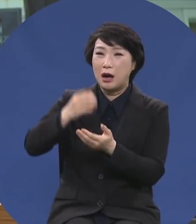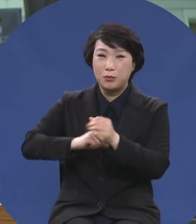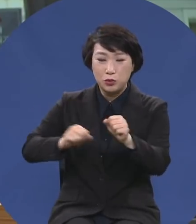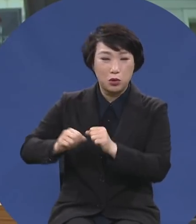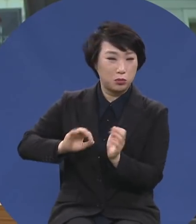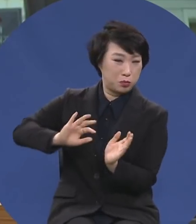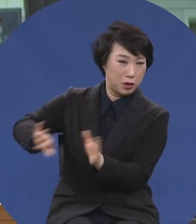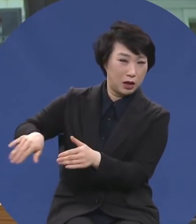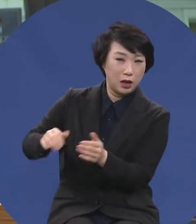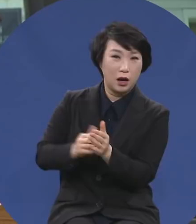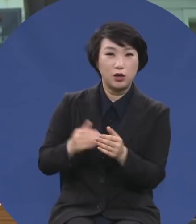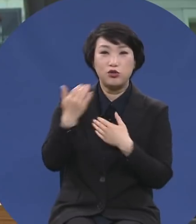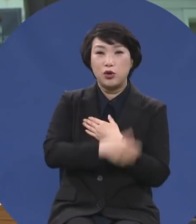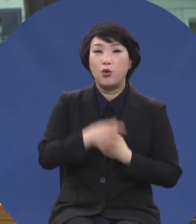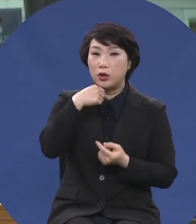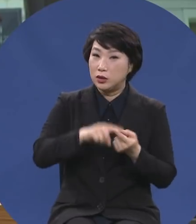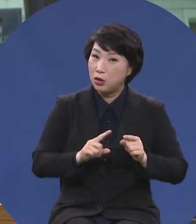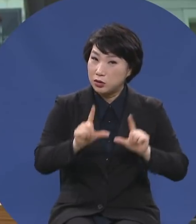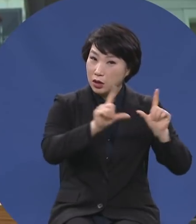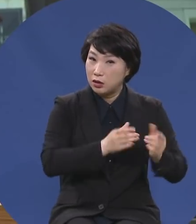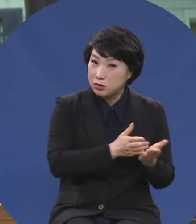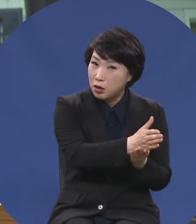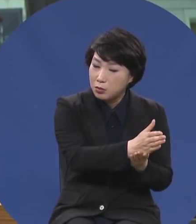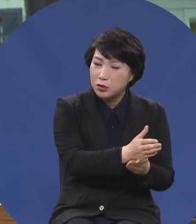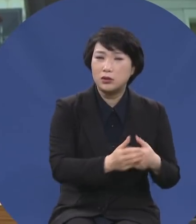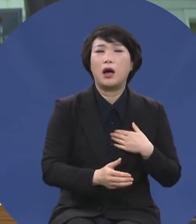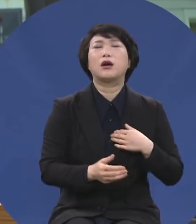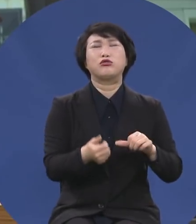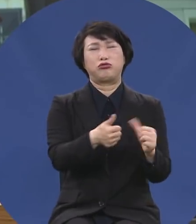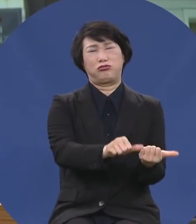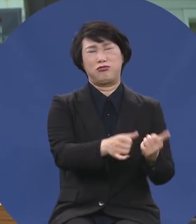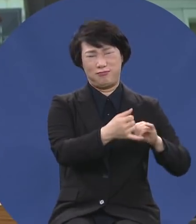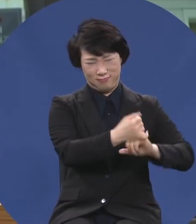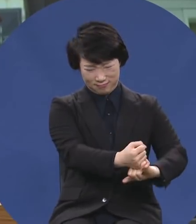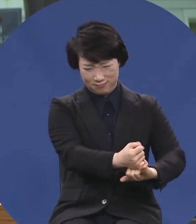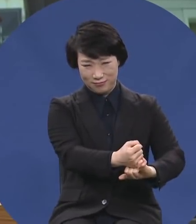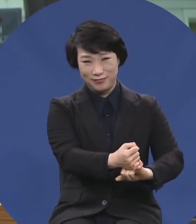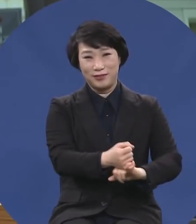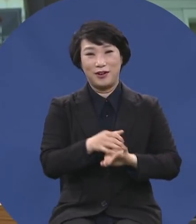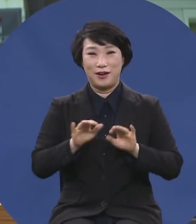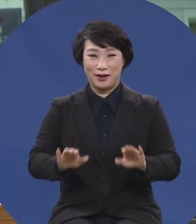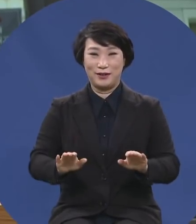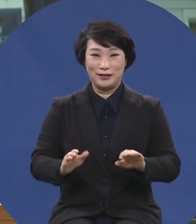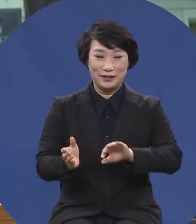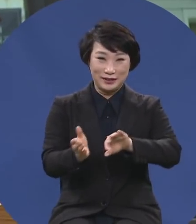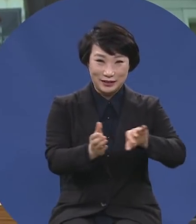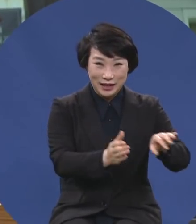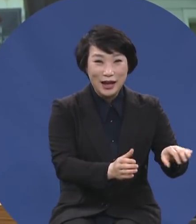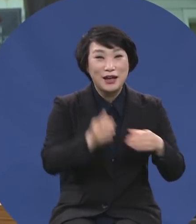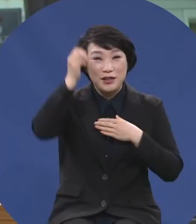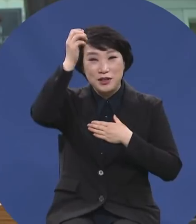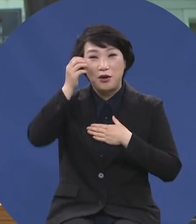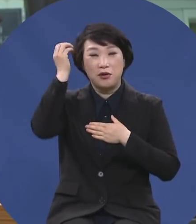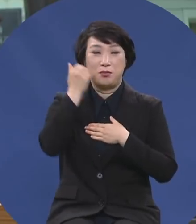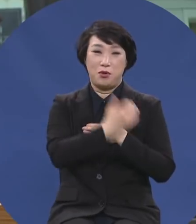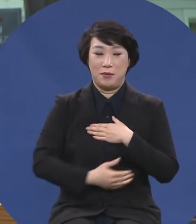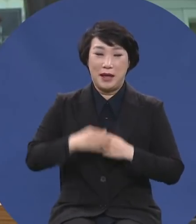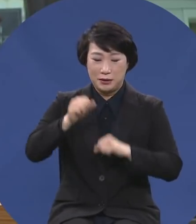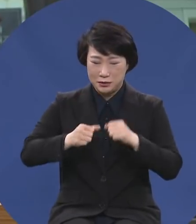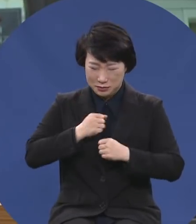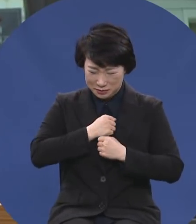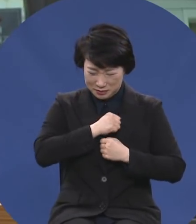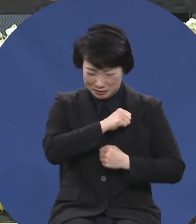파괴하고 육신대로 살면 반드시 죽을 것이로되 영으로서 몸의 행실을